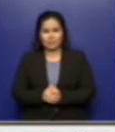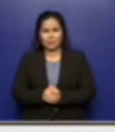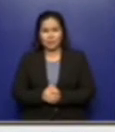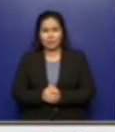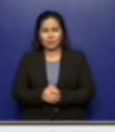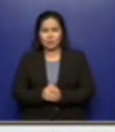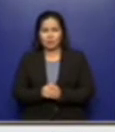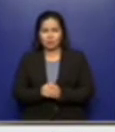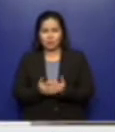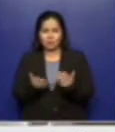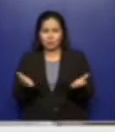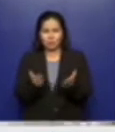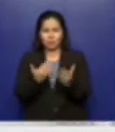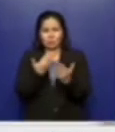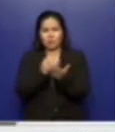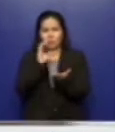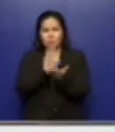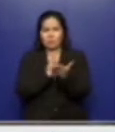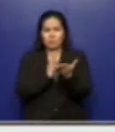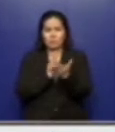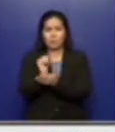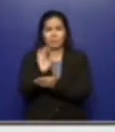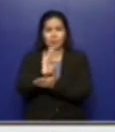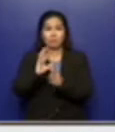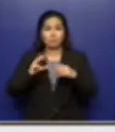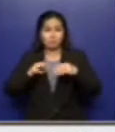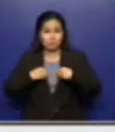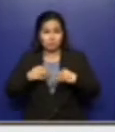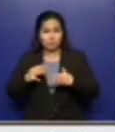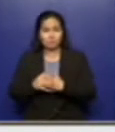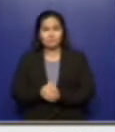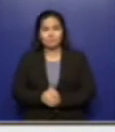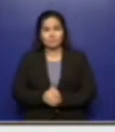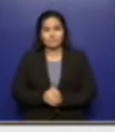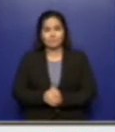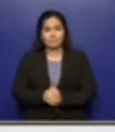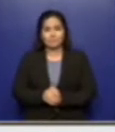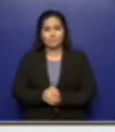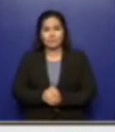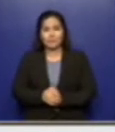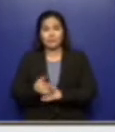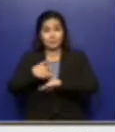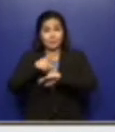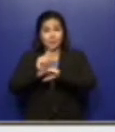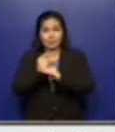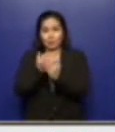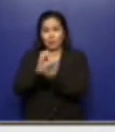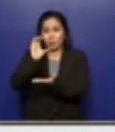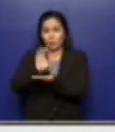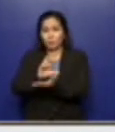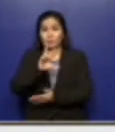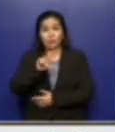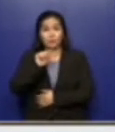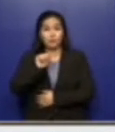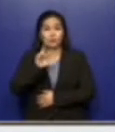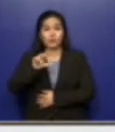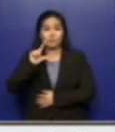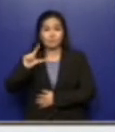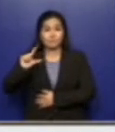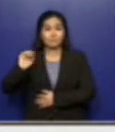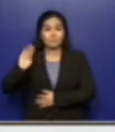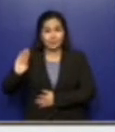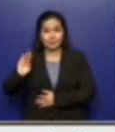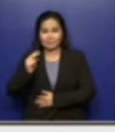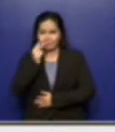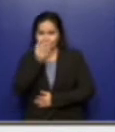นได้ท่านประธานคะงบประมาณ 3.3 ล้านล้านบาทนั้นดิฉันม